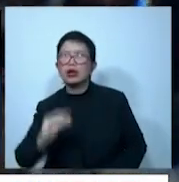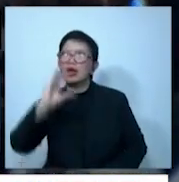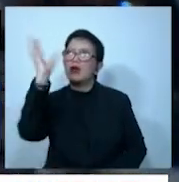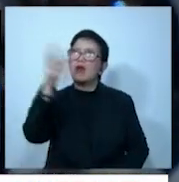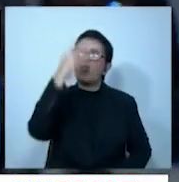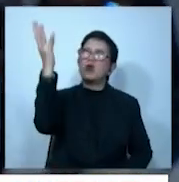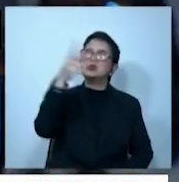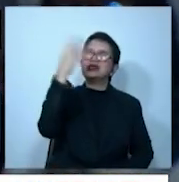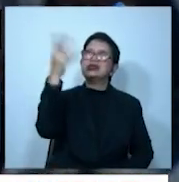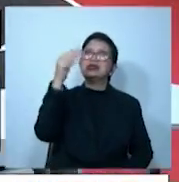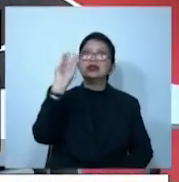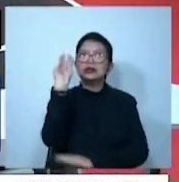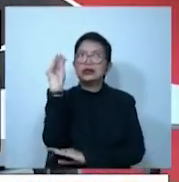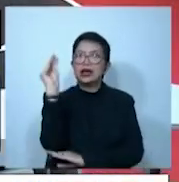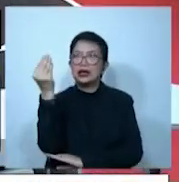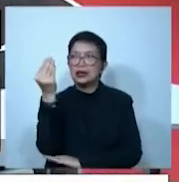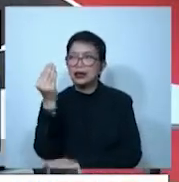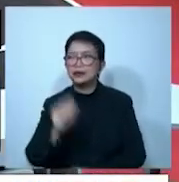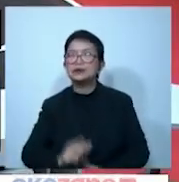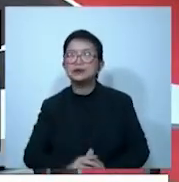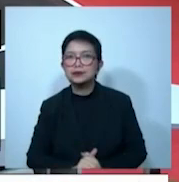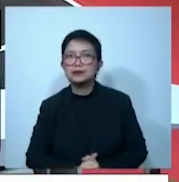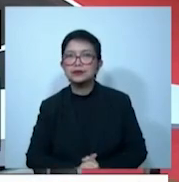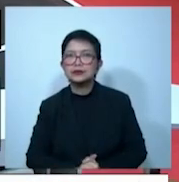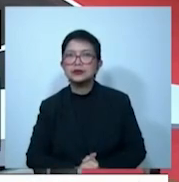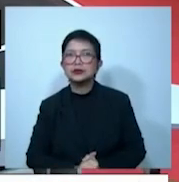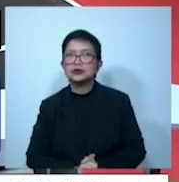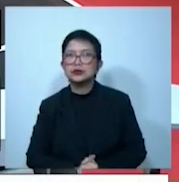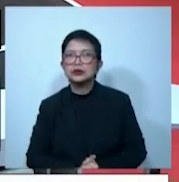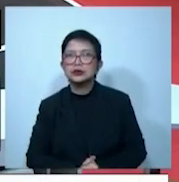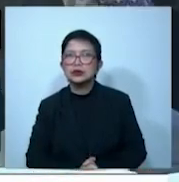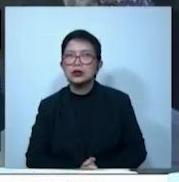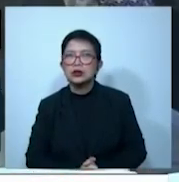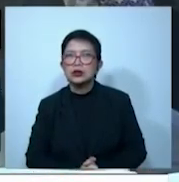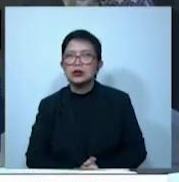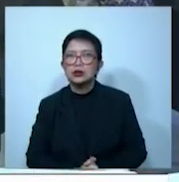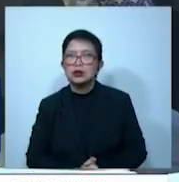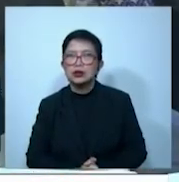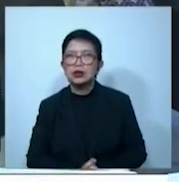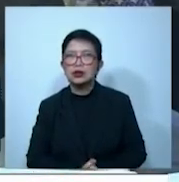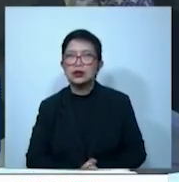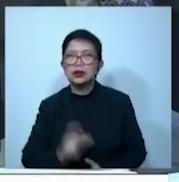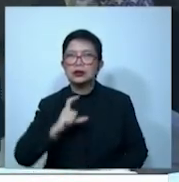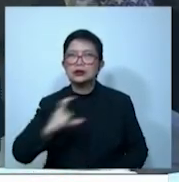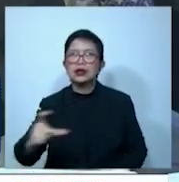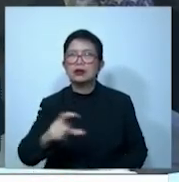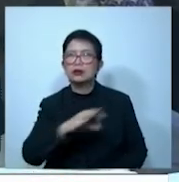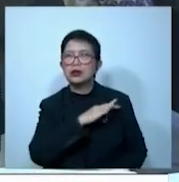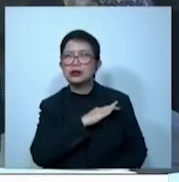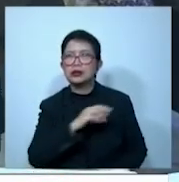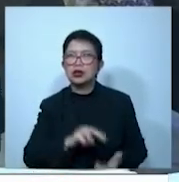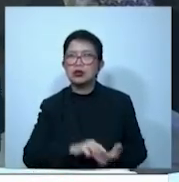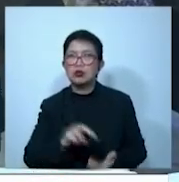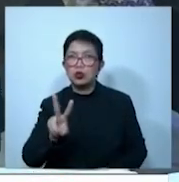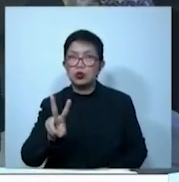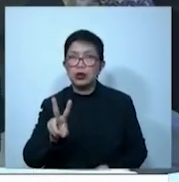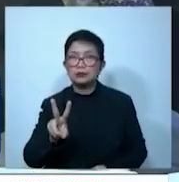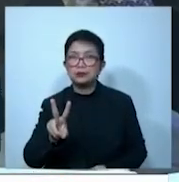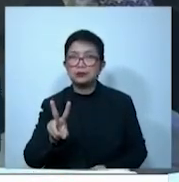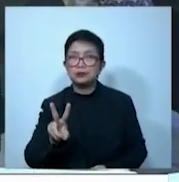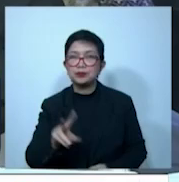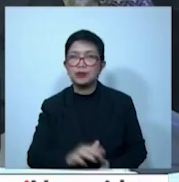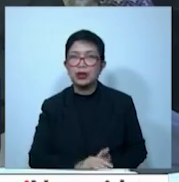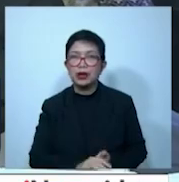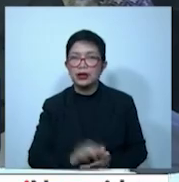Baik. Masih ada waktu, Bapak? Cukup? Ya. Kami persilakan kepada calon presiden nomor urut 2 untuk kemudian